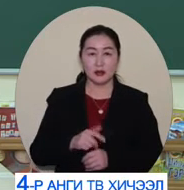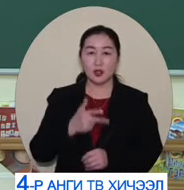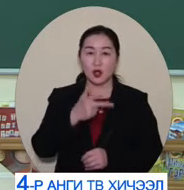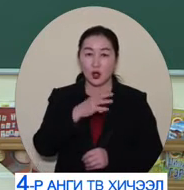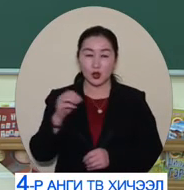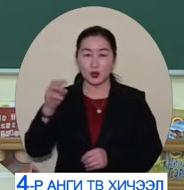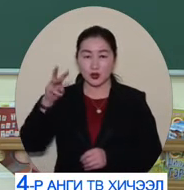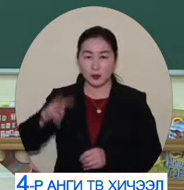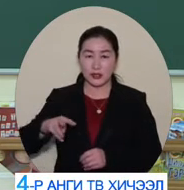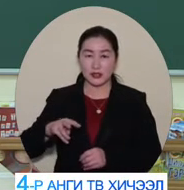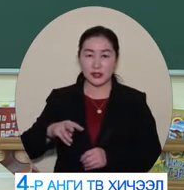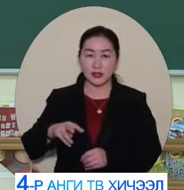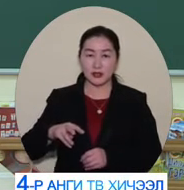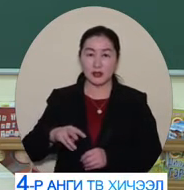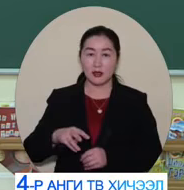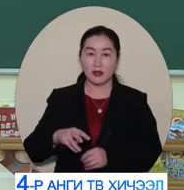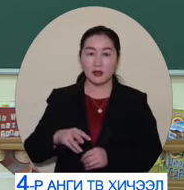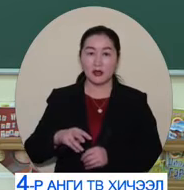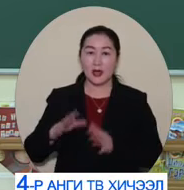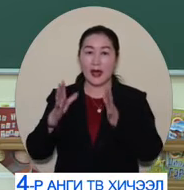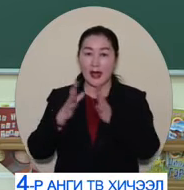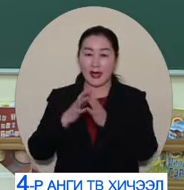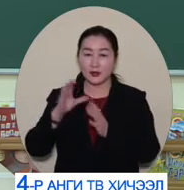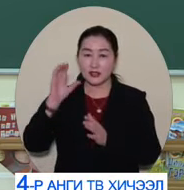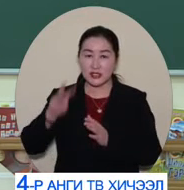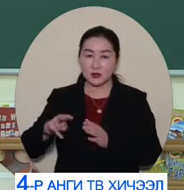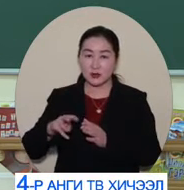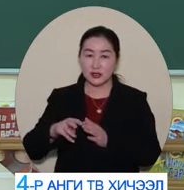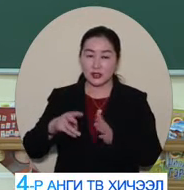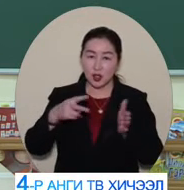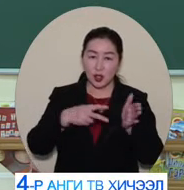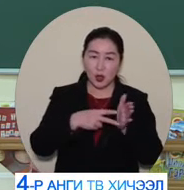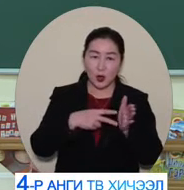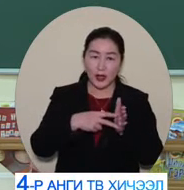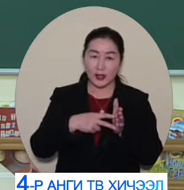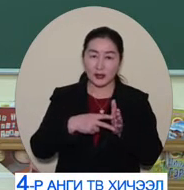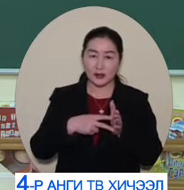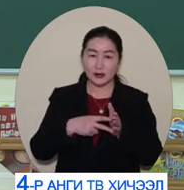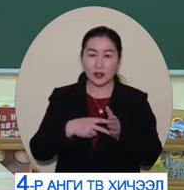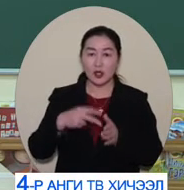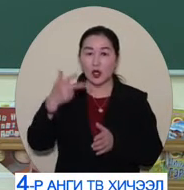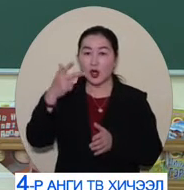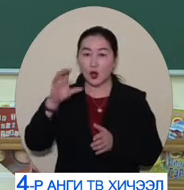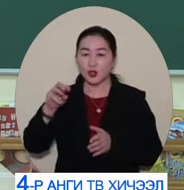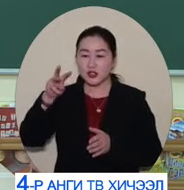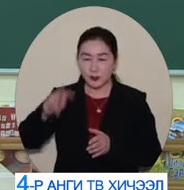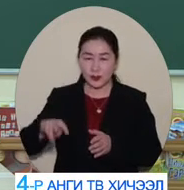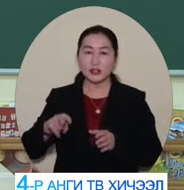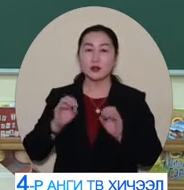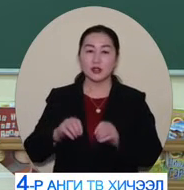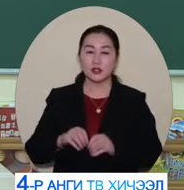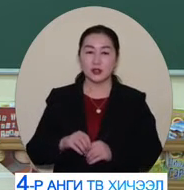зурагтаа олохтой бүгдээрээ мөн төрөүний мөн нэгэн адил 300 см-ийг 300 м-ийг 10